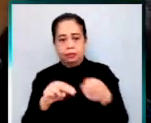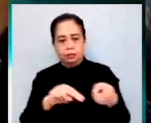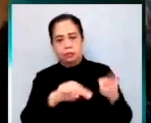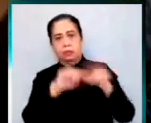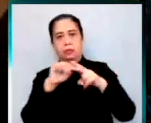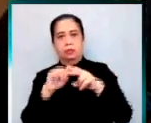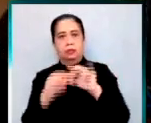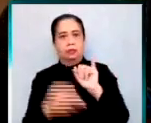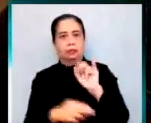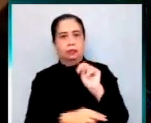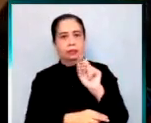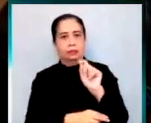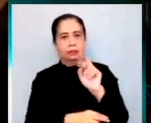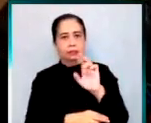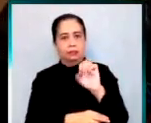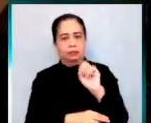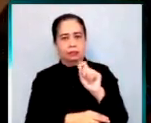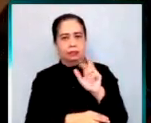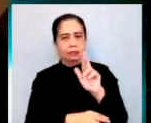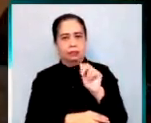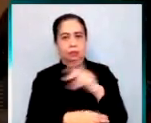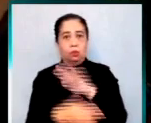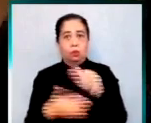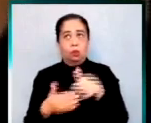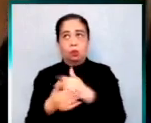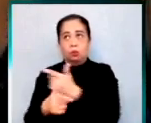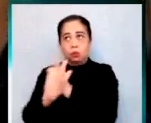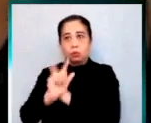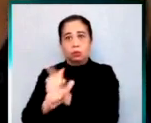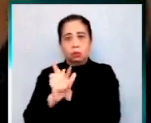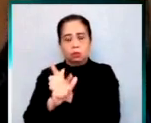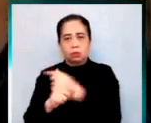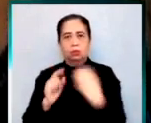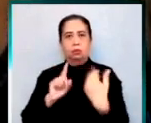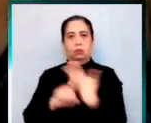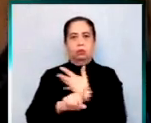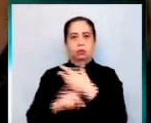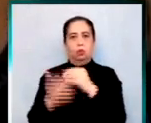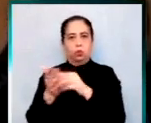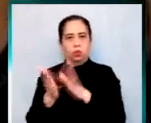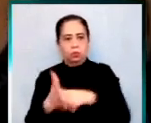lahat ng humihiram, matatamaan. Diba? So yung humiram ng credit card,